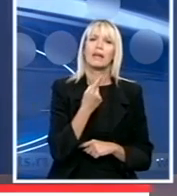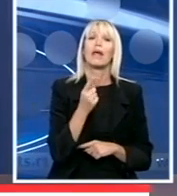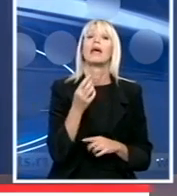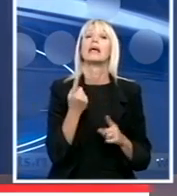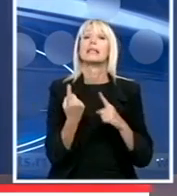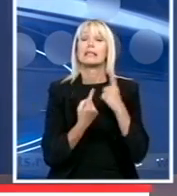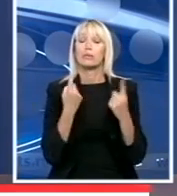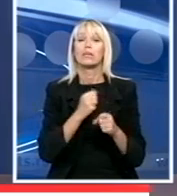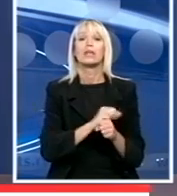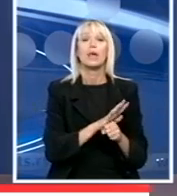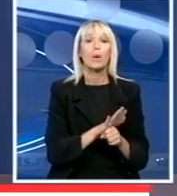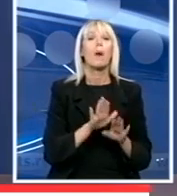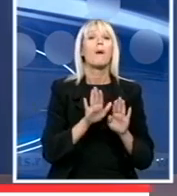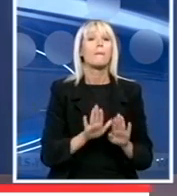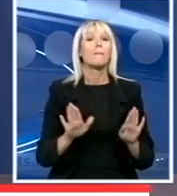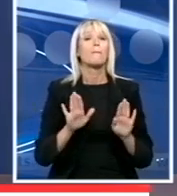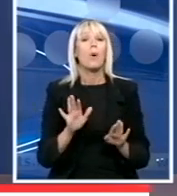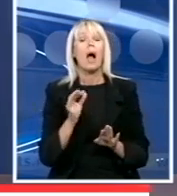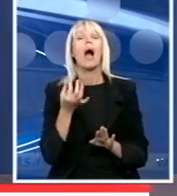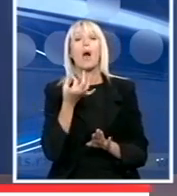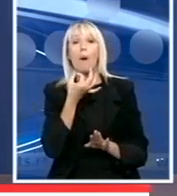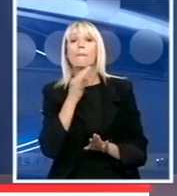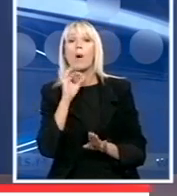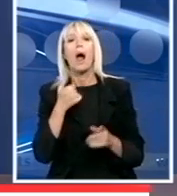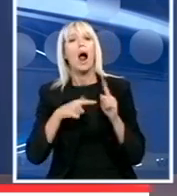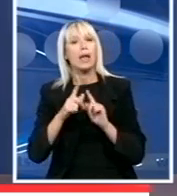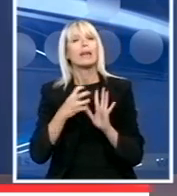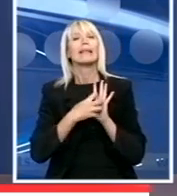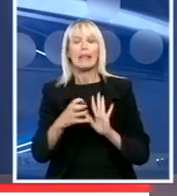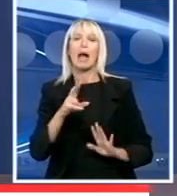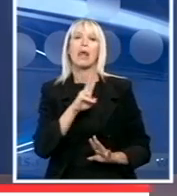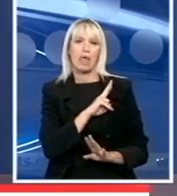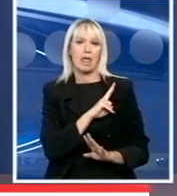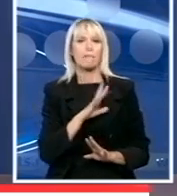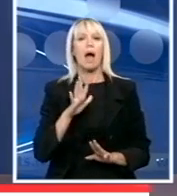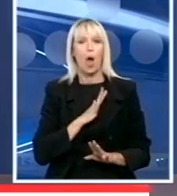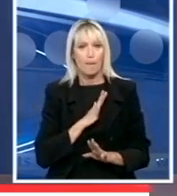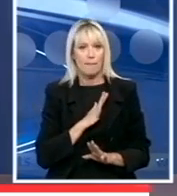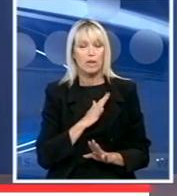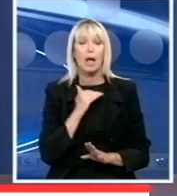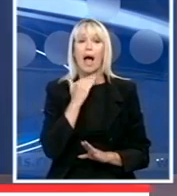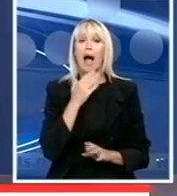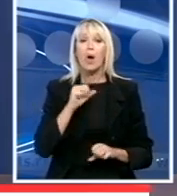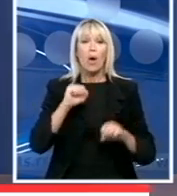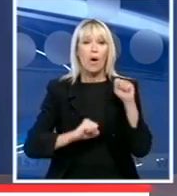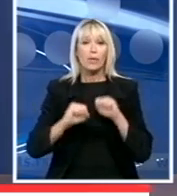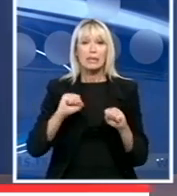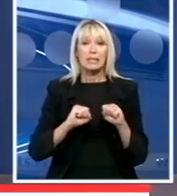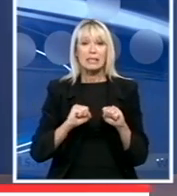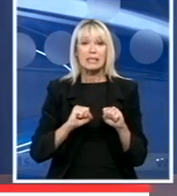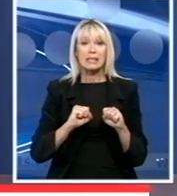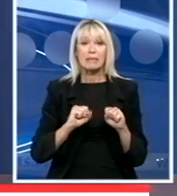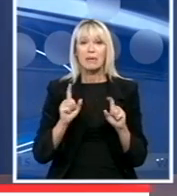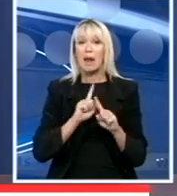postepeno poboljšava, ali je da opasnost vrlo prisutna, i ukoliko disciplina ne bude na tom nivou koja je bila